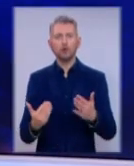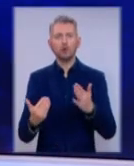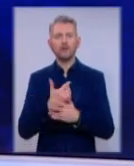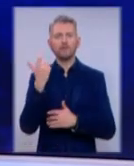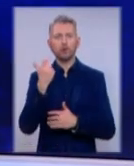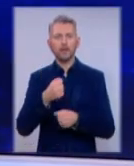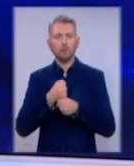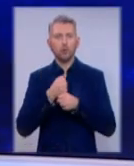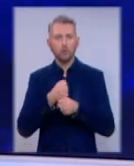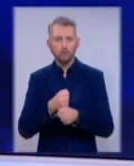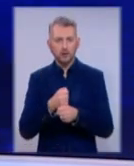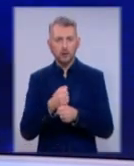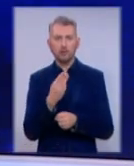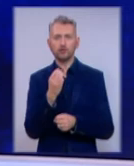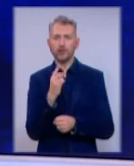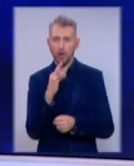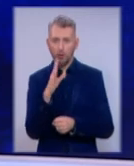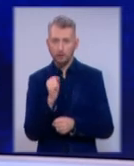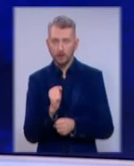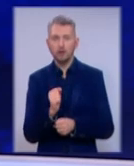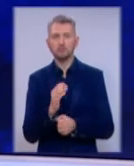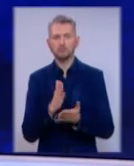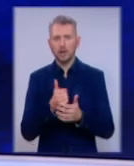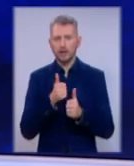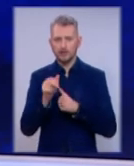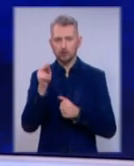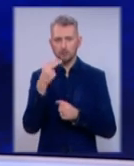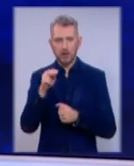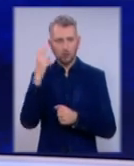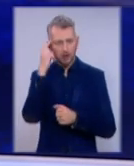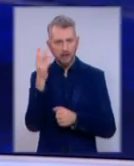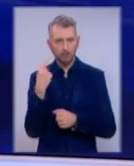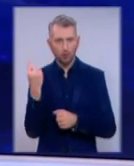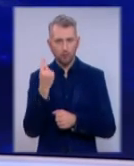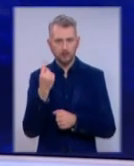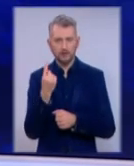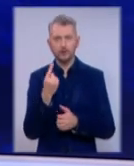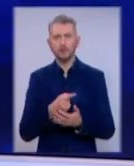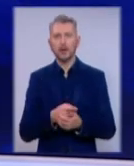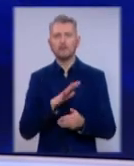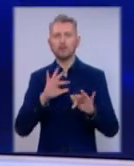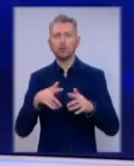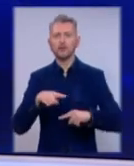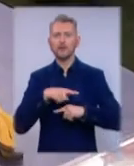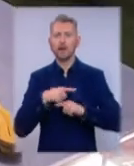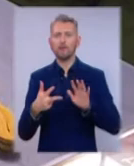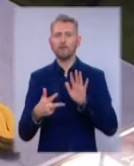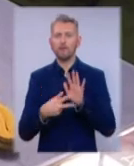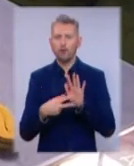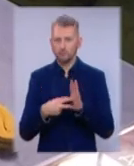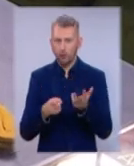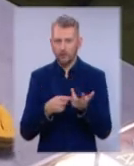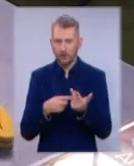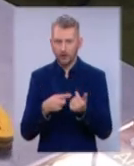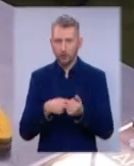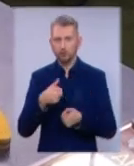новим володарем Кубка Олександра Щанова став лідер чемпіонату Київщини. У Конча-Заспі відбувся фінал 8-го